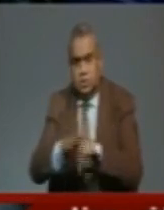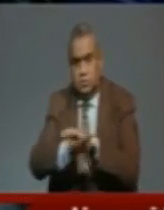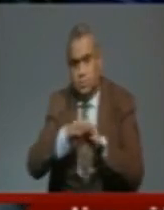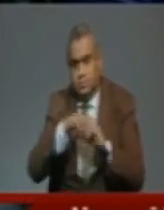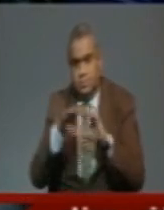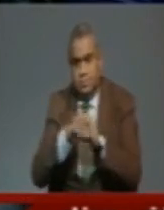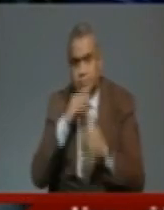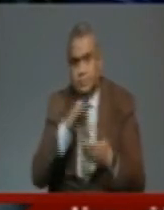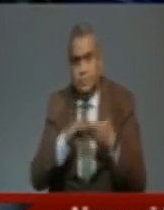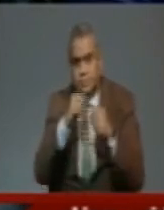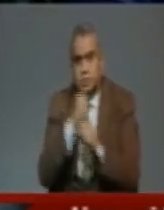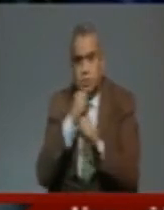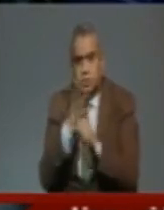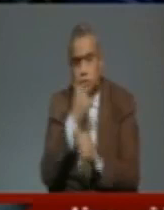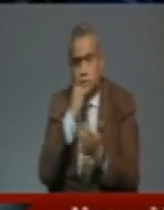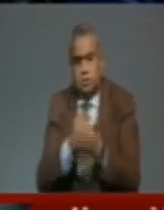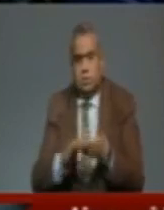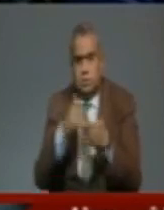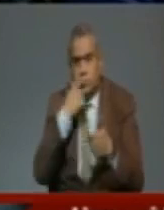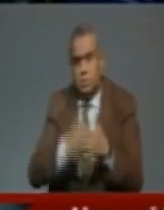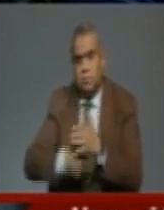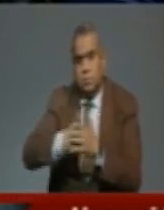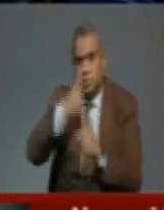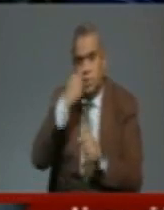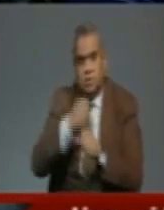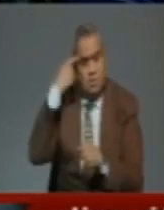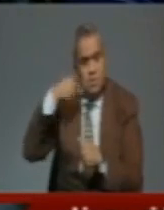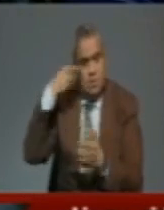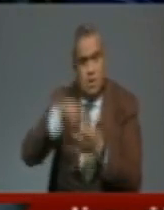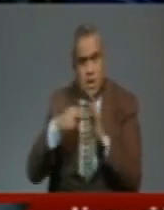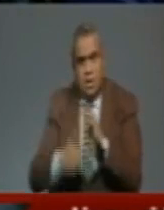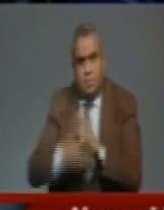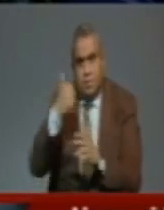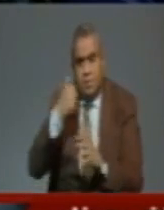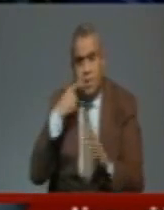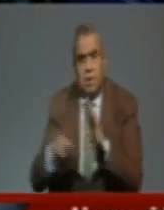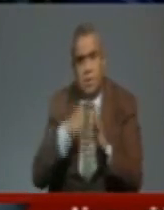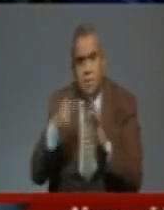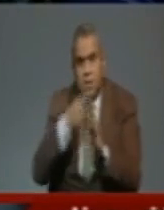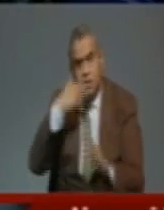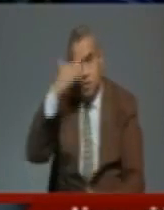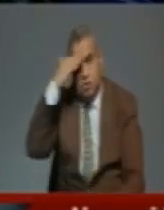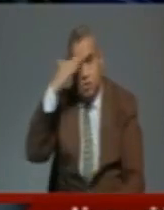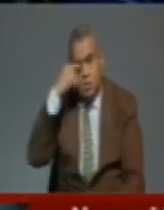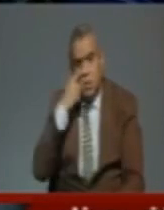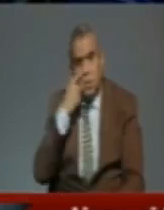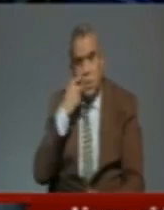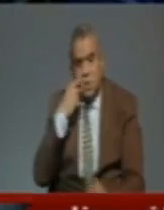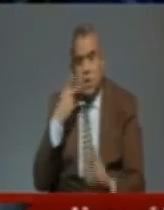تقدر تساهم في إنجاح الفكرة اللي احنا بنتكلم عليها. مرة تانية بشكركم وبقول